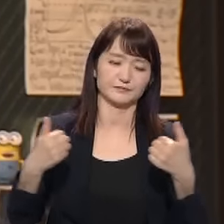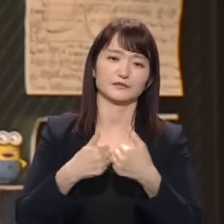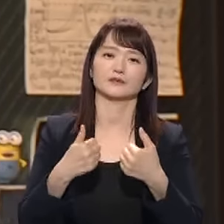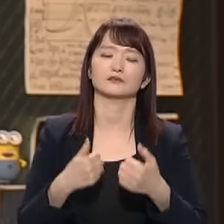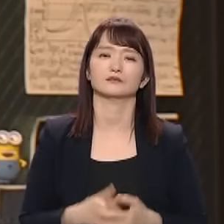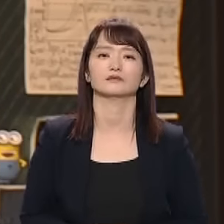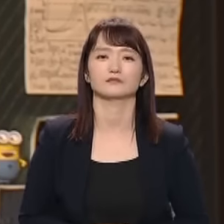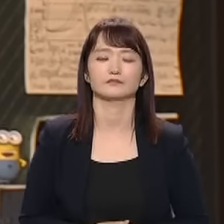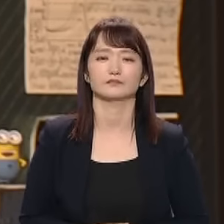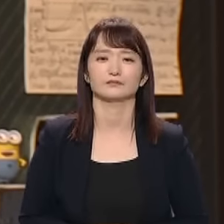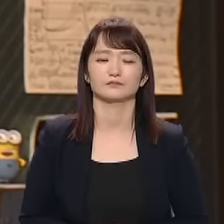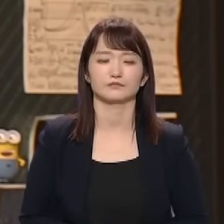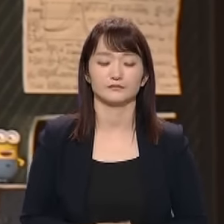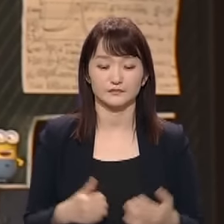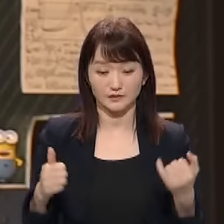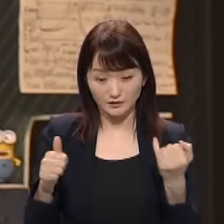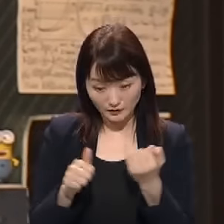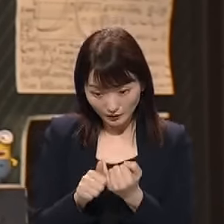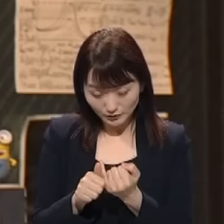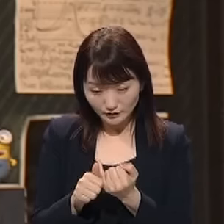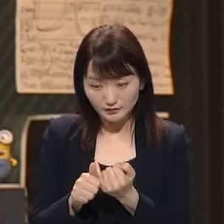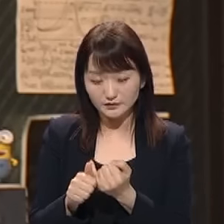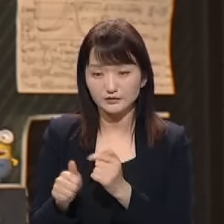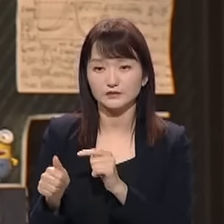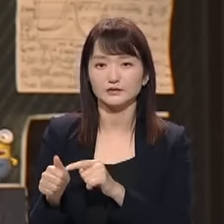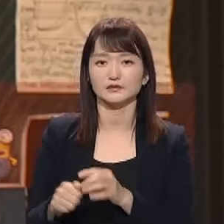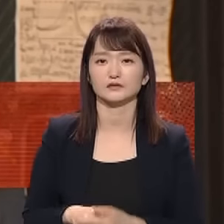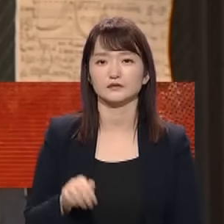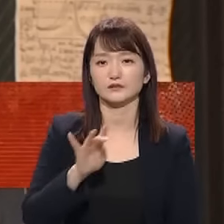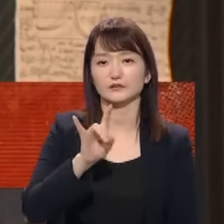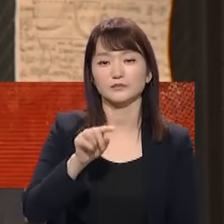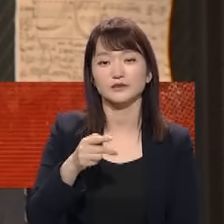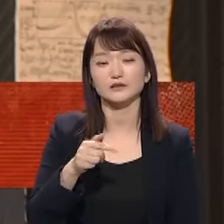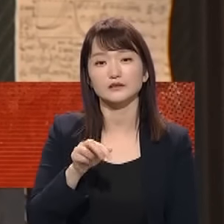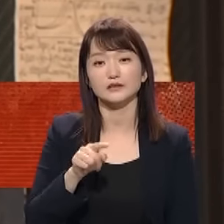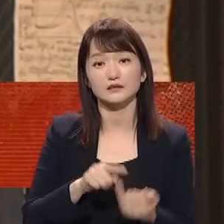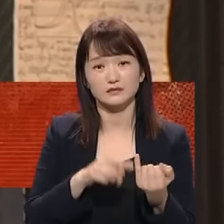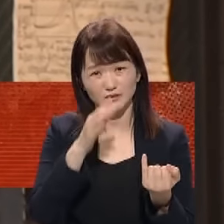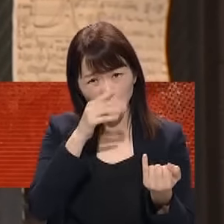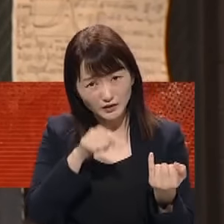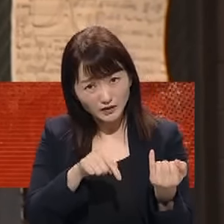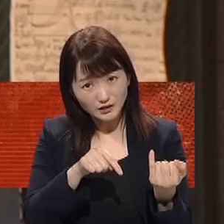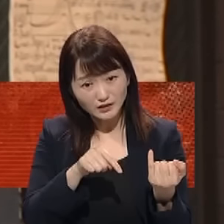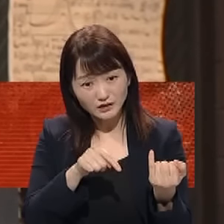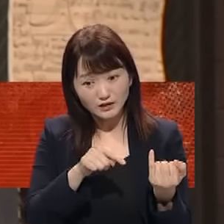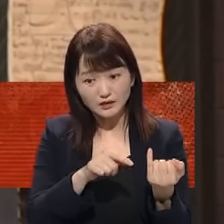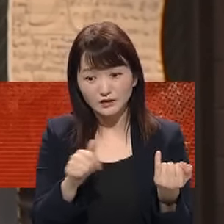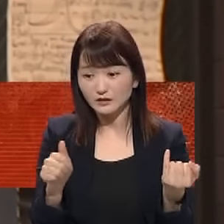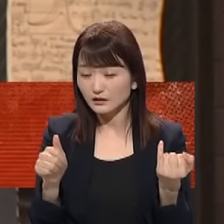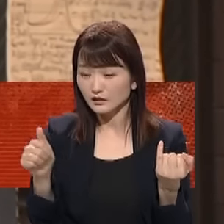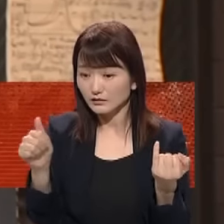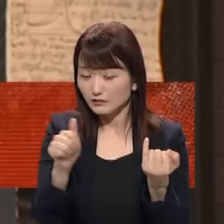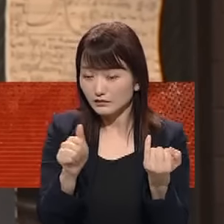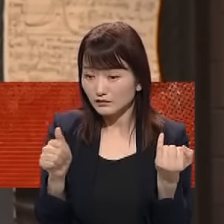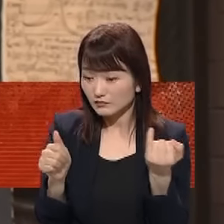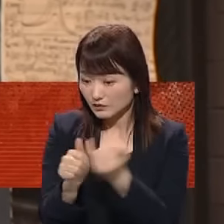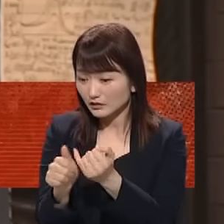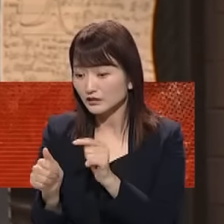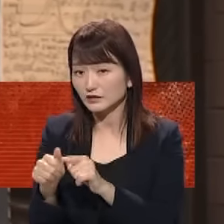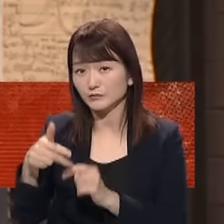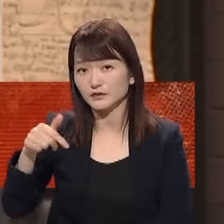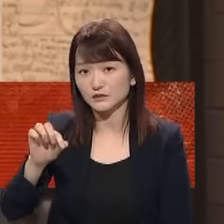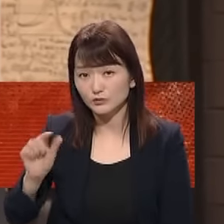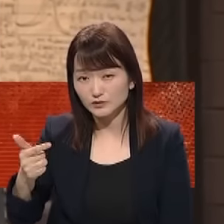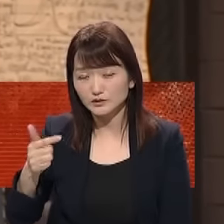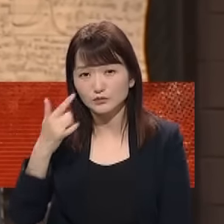먼저 결혼하자는 자아입니다. 야, 백다야, 너 바보야? 너가 결혼할 사람 지훈 씨야. 지훈 씨 부모님 아니야.